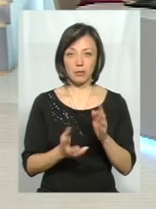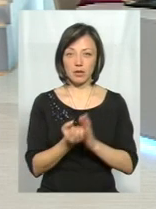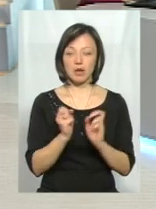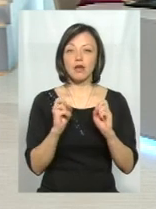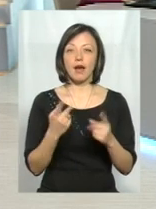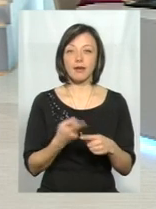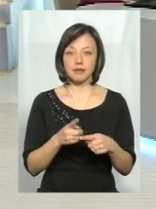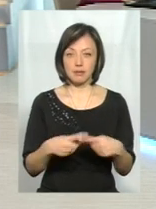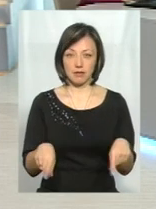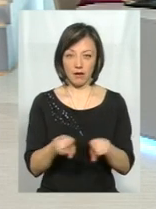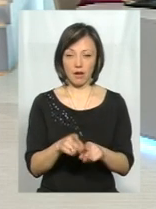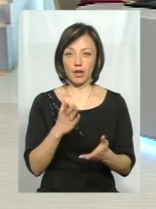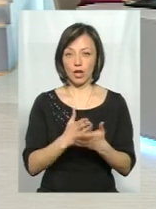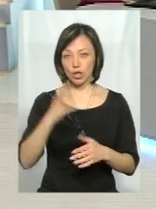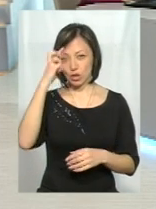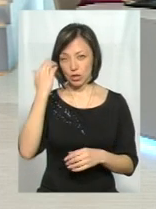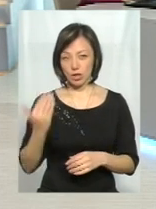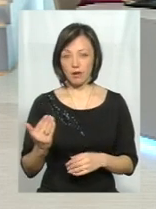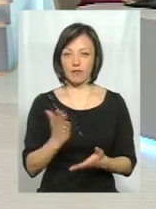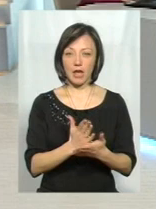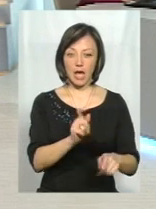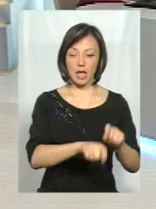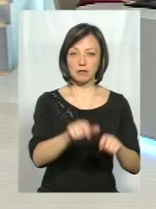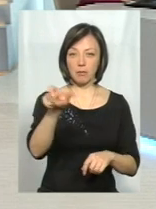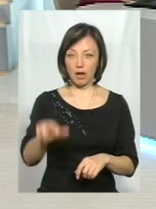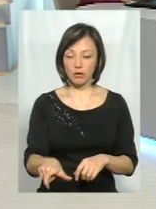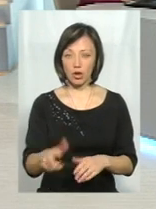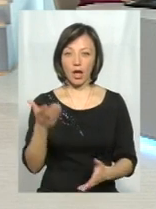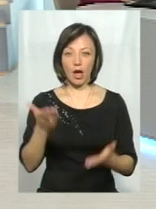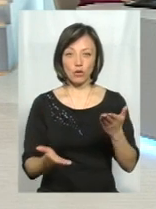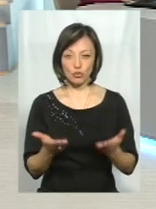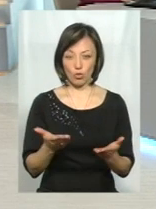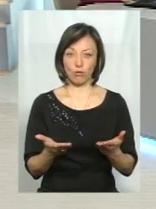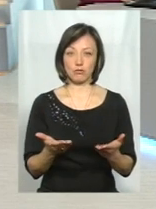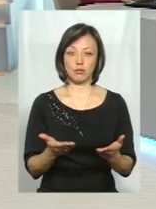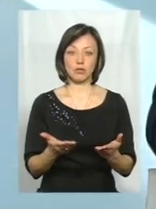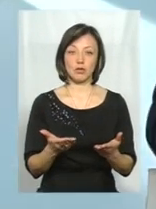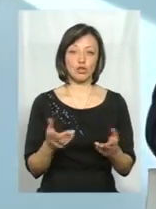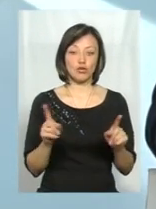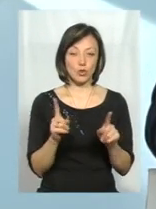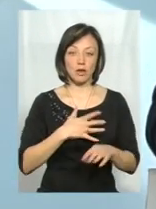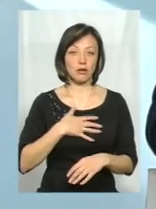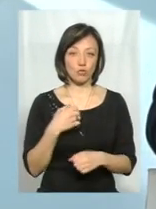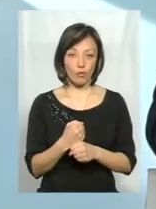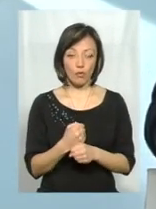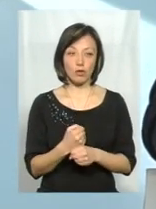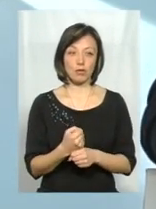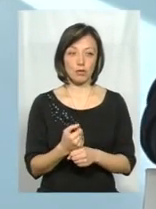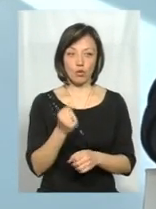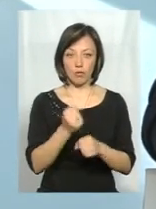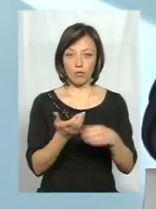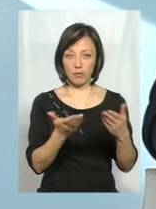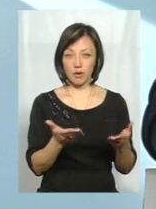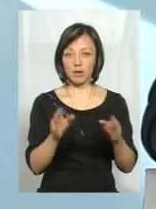так? Є держава, є інспектор. Якщо ти чимось незадоволений, бери,